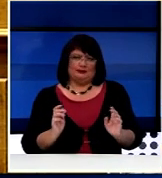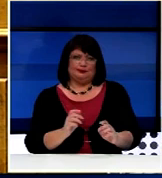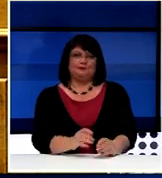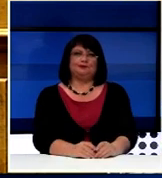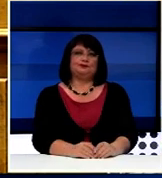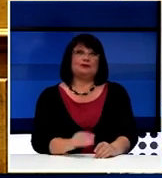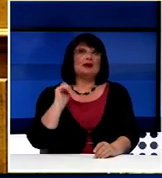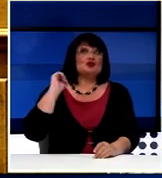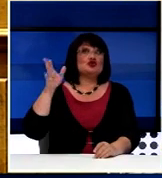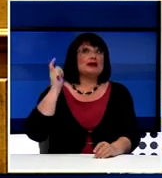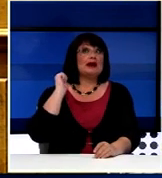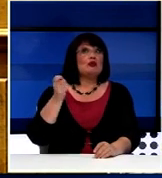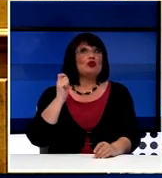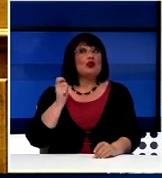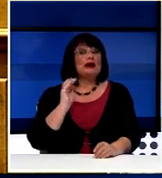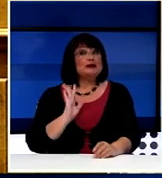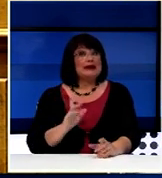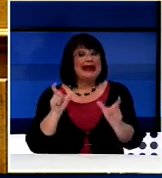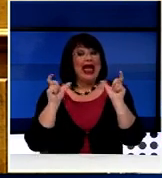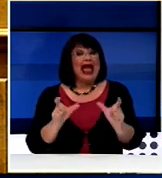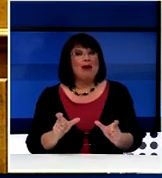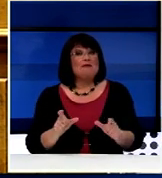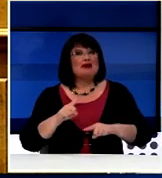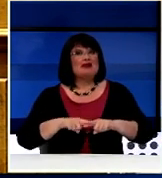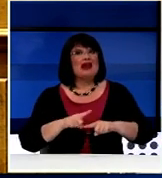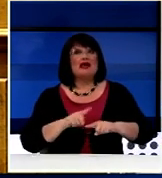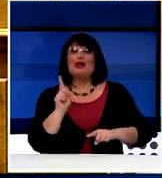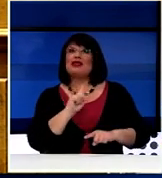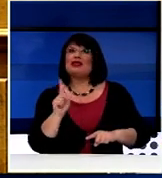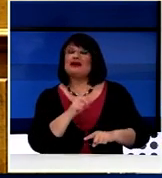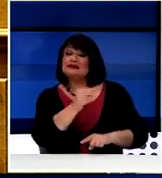Η εξωτερική μας πολιτική όμως και η άμυνα της χώρας δεν είναι επικοινωνία.